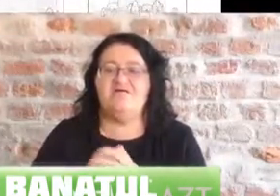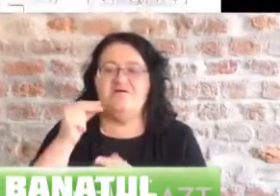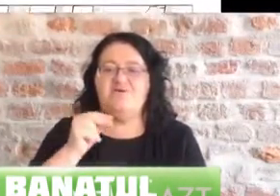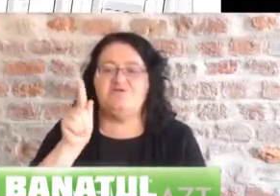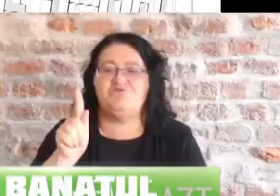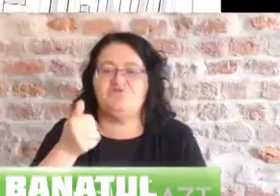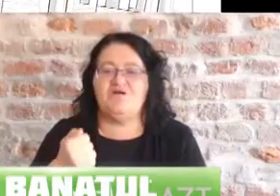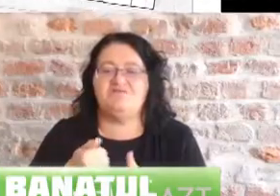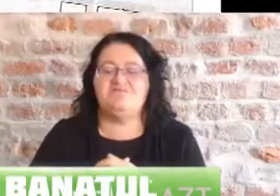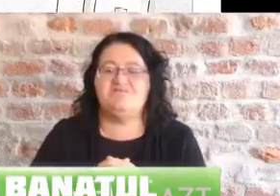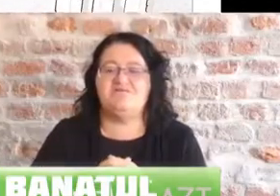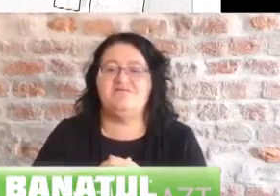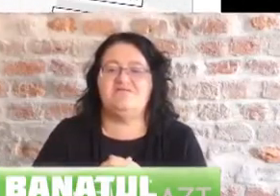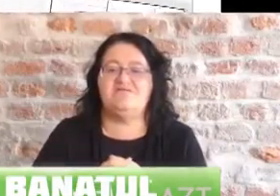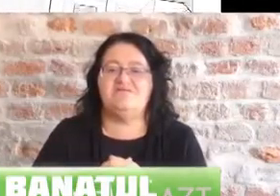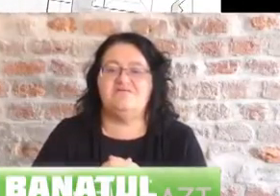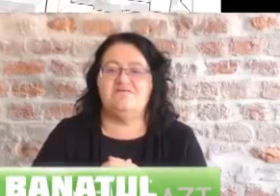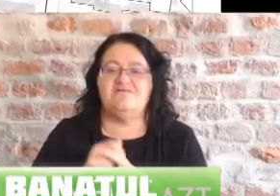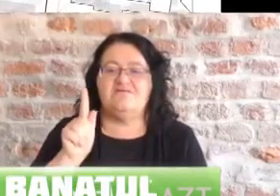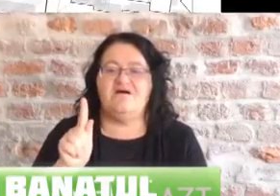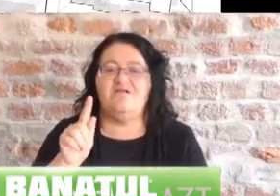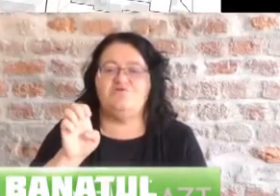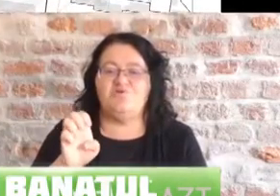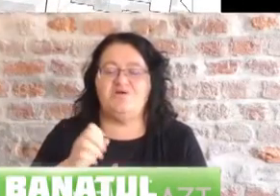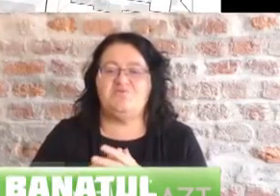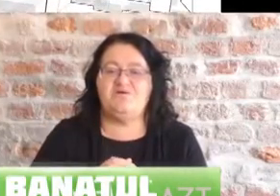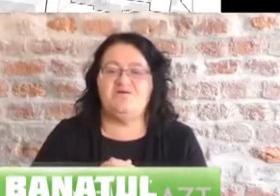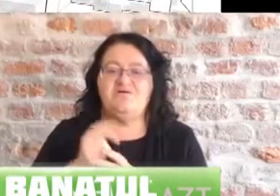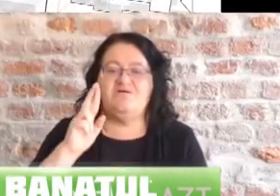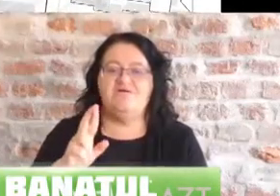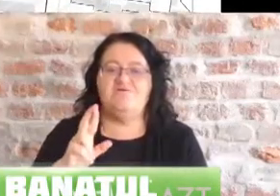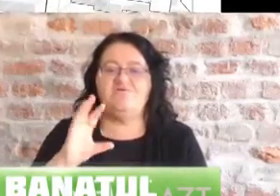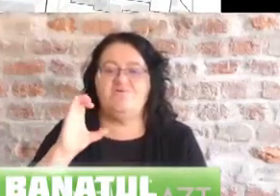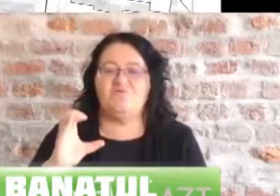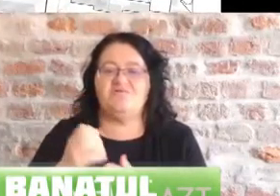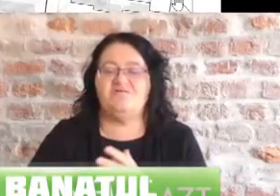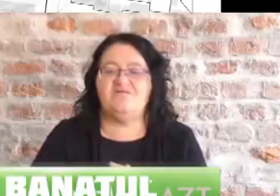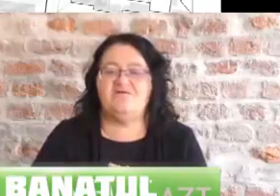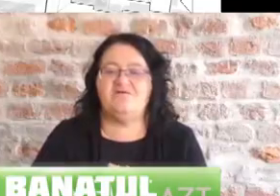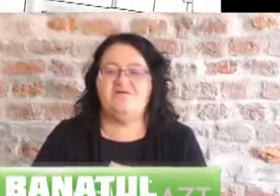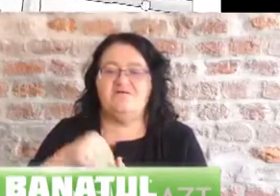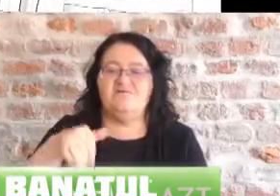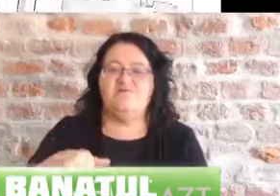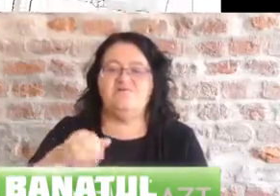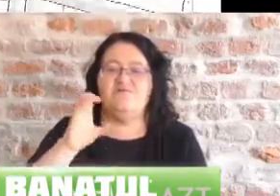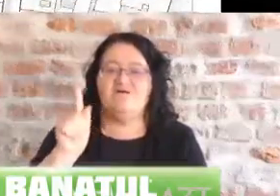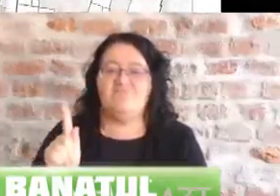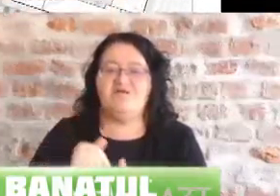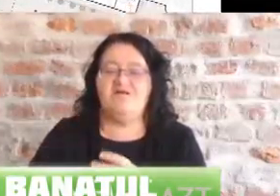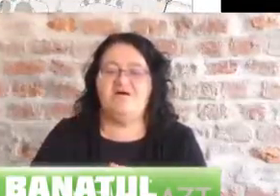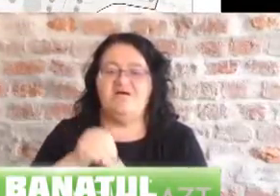Pașca Georgiana Alexandra, Galeșanu Eduard, Rohian Cătălina, Mojolic